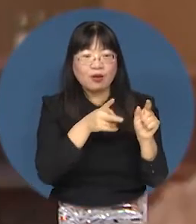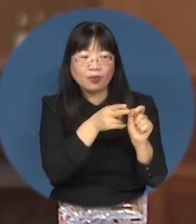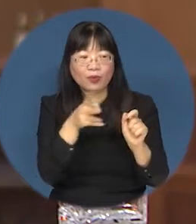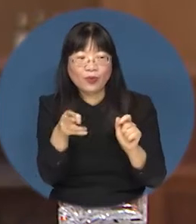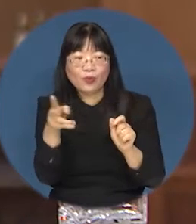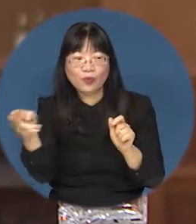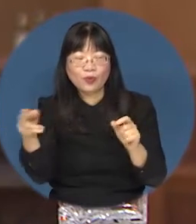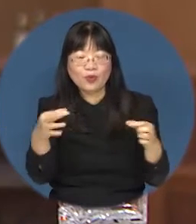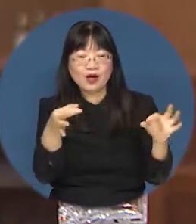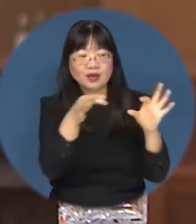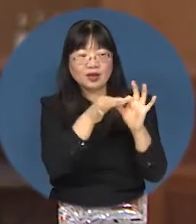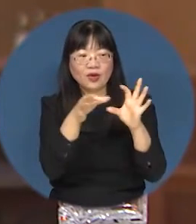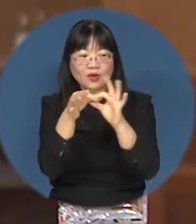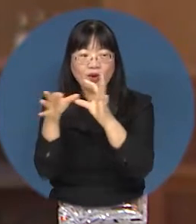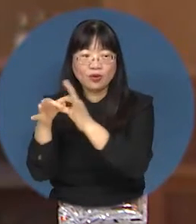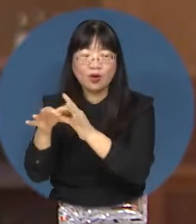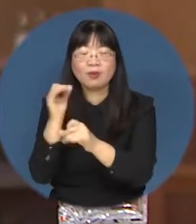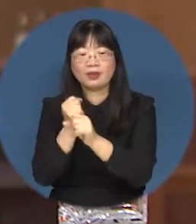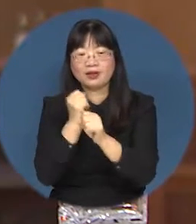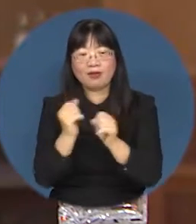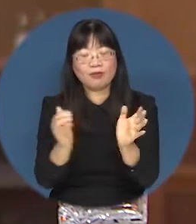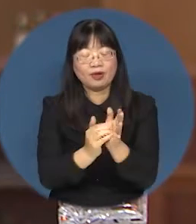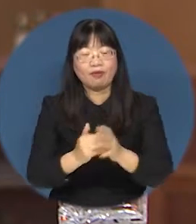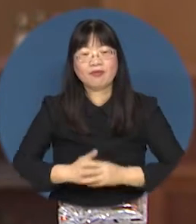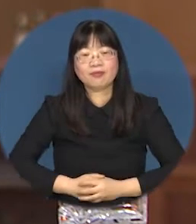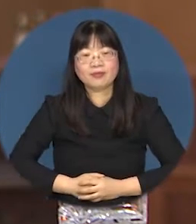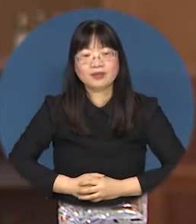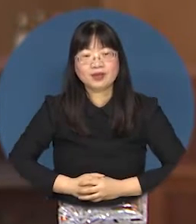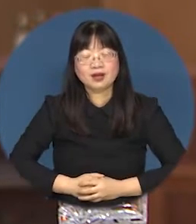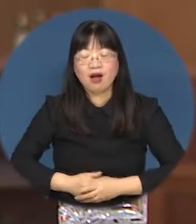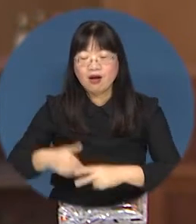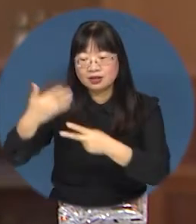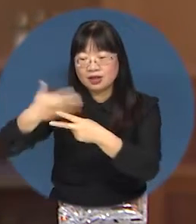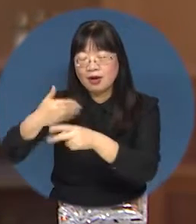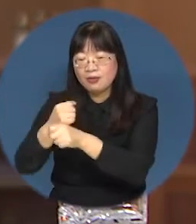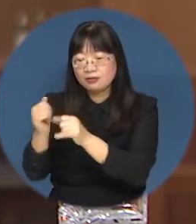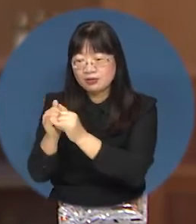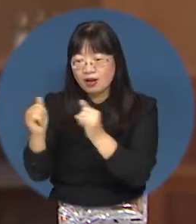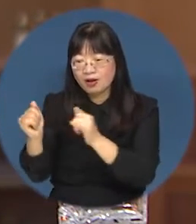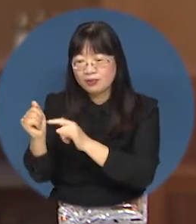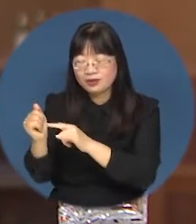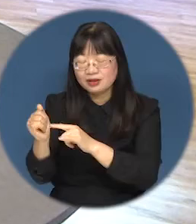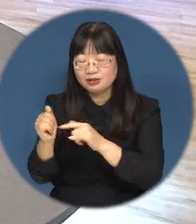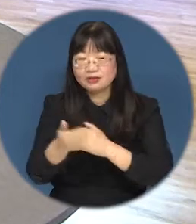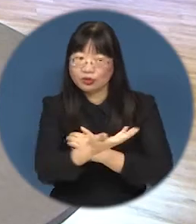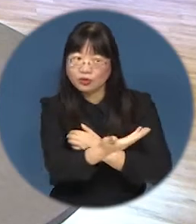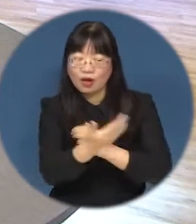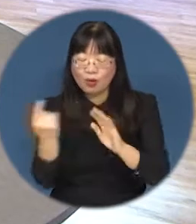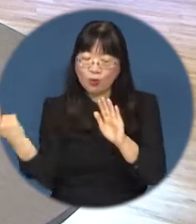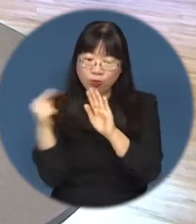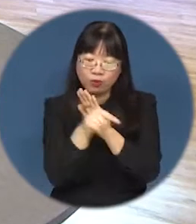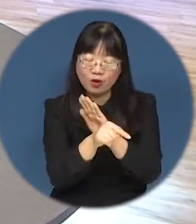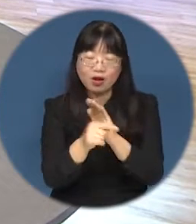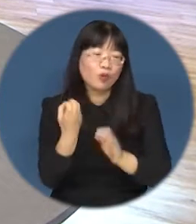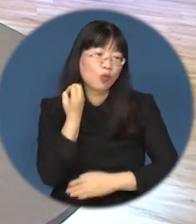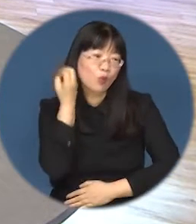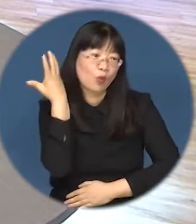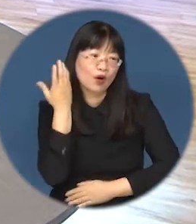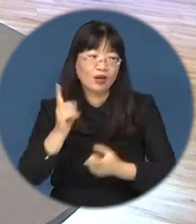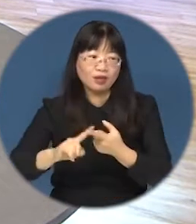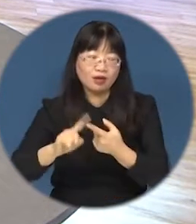네. 네. 그래서 만든 겁니다. 드라마 제작진이 작가님한테 찾아와서 예, 예, 예. 고래 얘기를 꺼내며